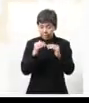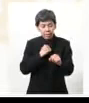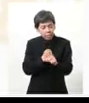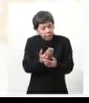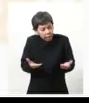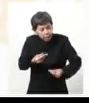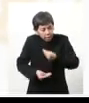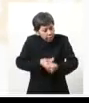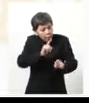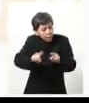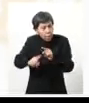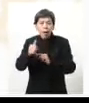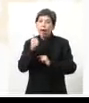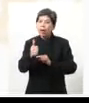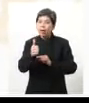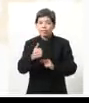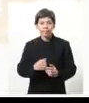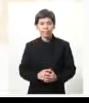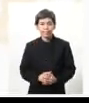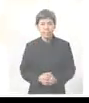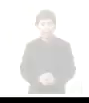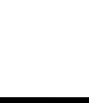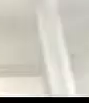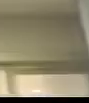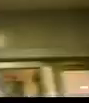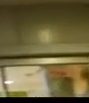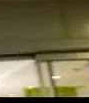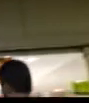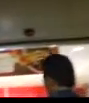สิทธิ์ได้รับสัมปทานเพื่อประกอบอาชีพ